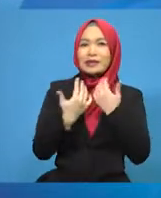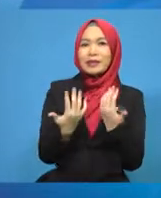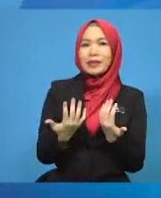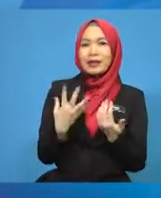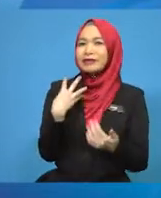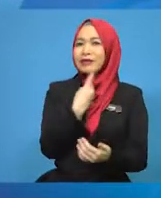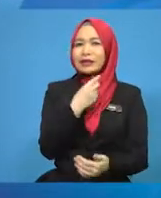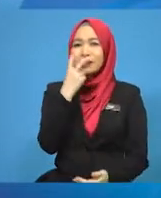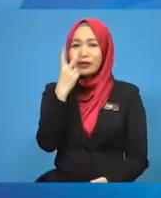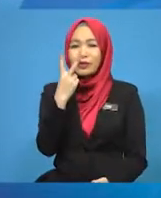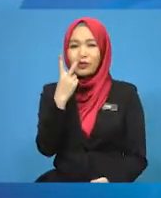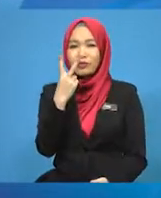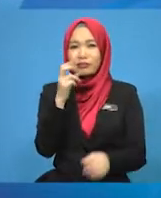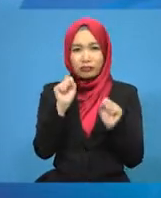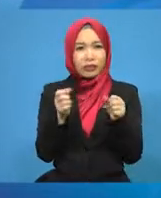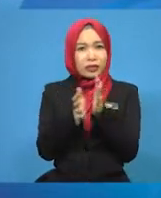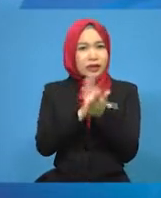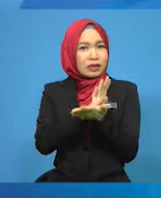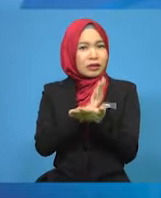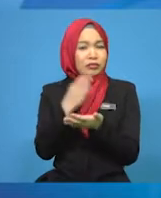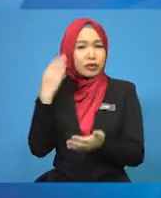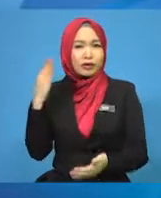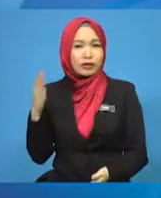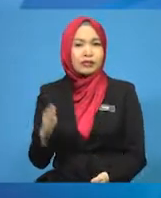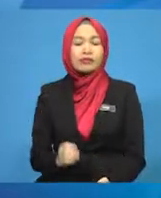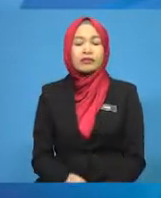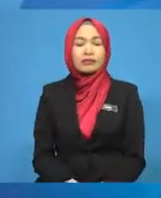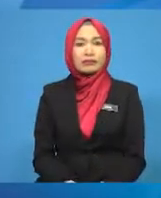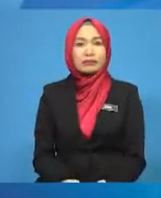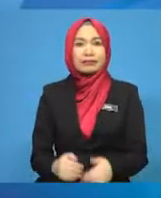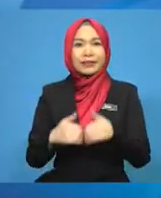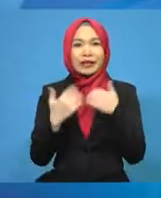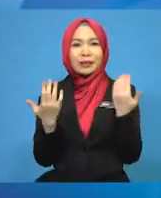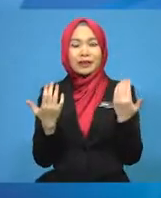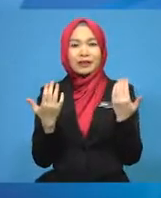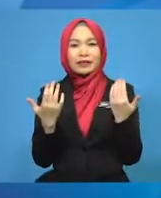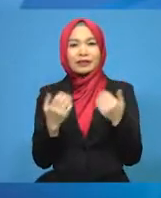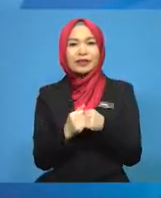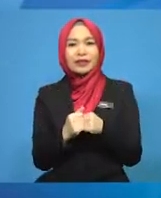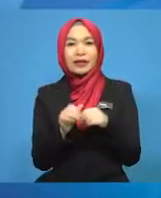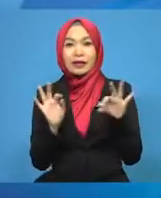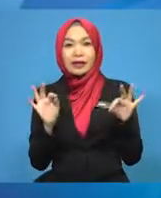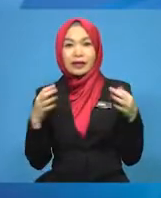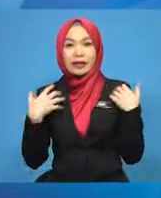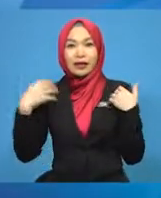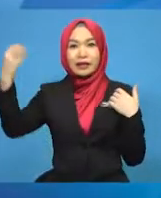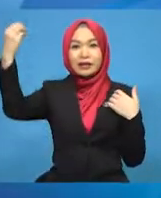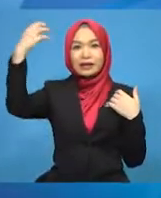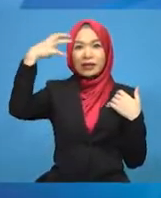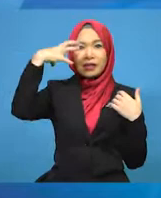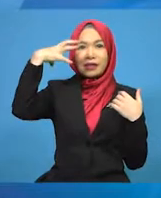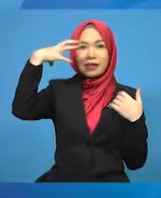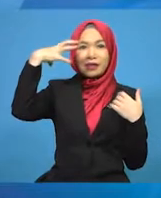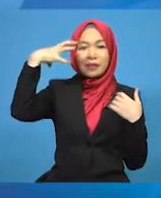warna biru ni? Kita tengok satu objek sebagai berwarna biru apabila objek tersebut menyerap semua cahaya lain